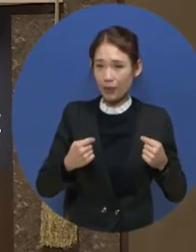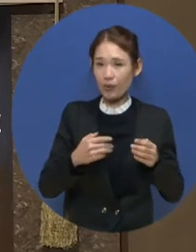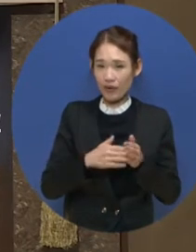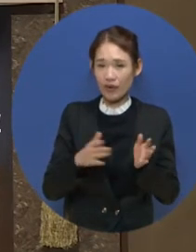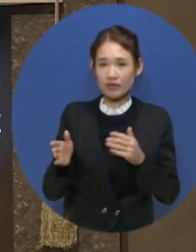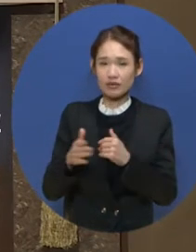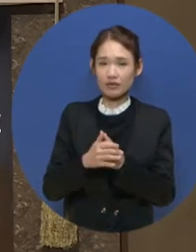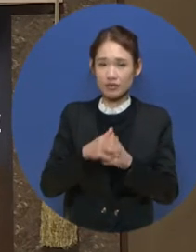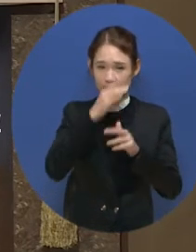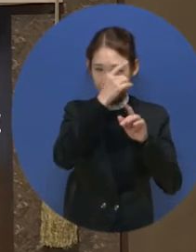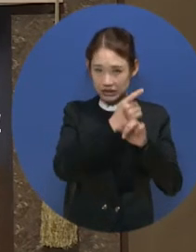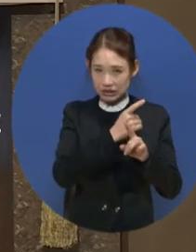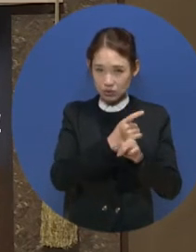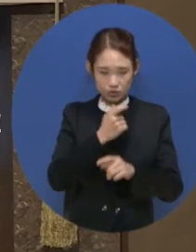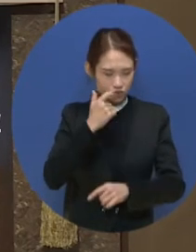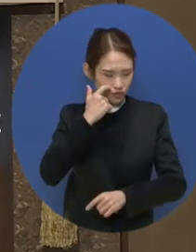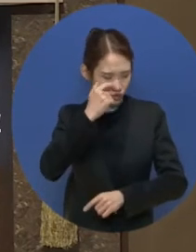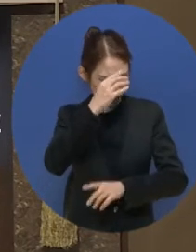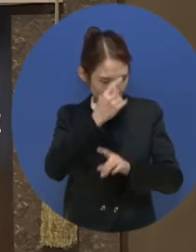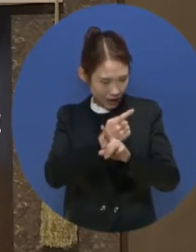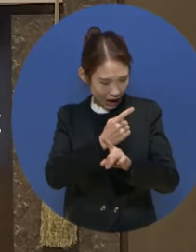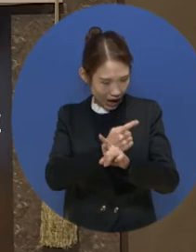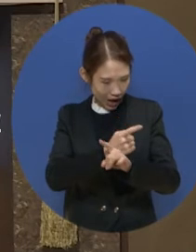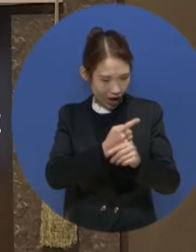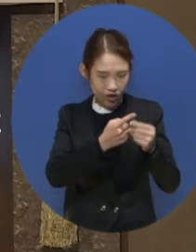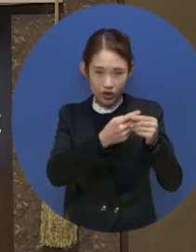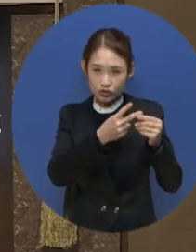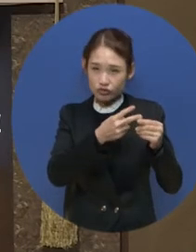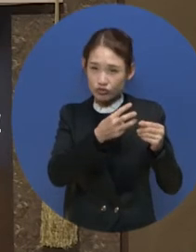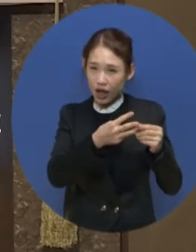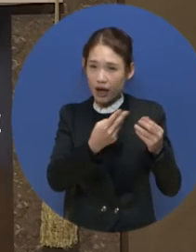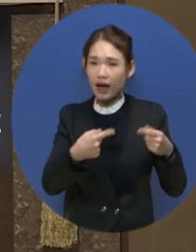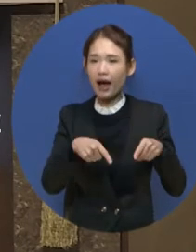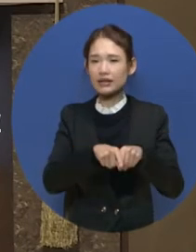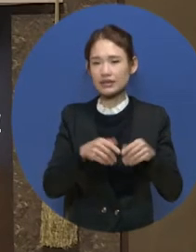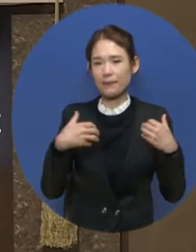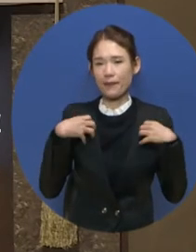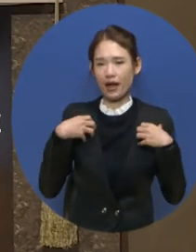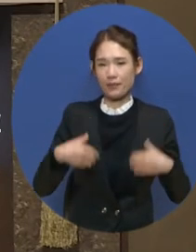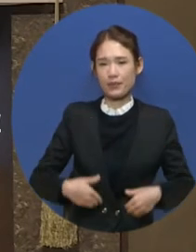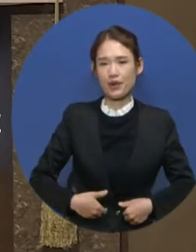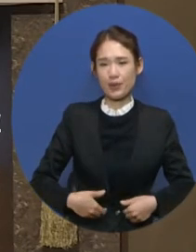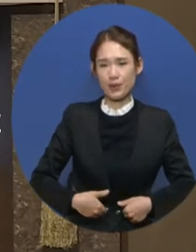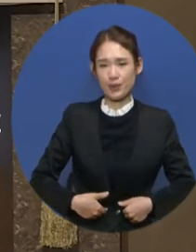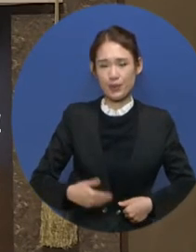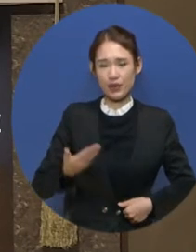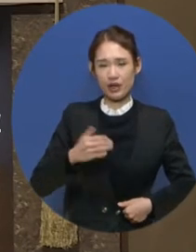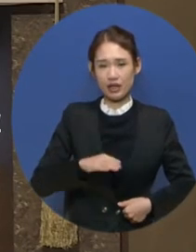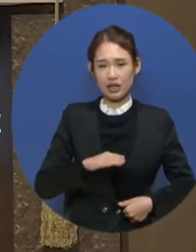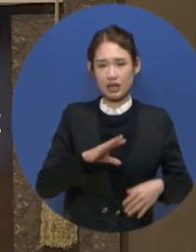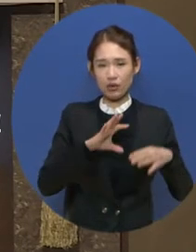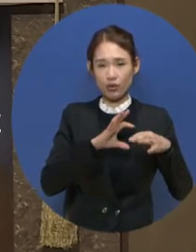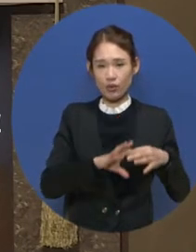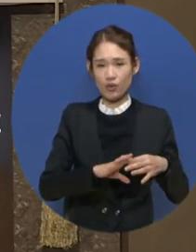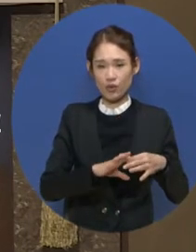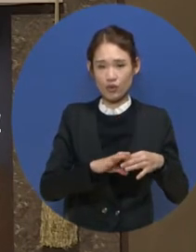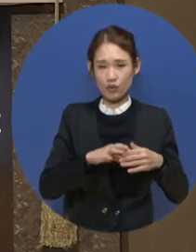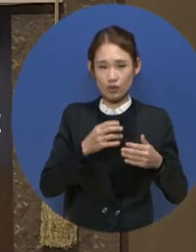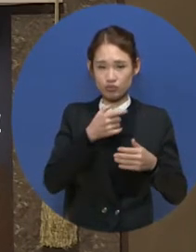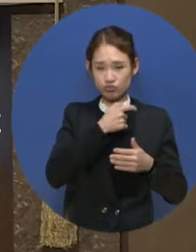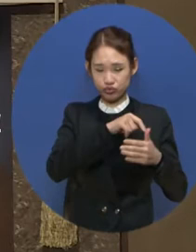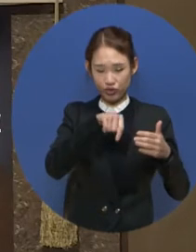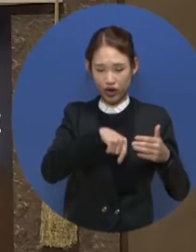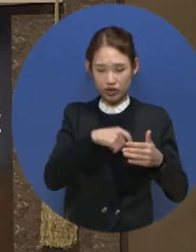어 또 유지 개선 이 세 가지를 같이 해야 되는데 그런데 있어서는 이 수중 재활